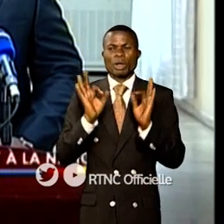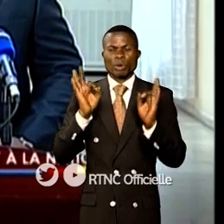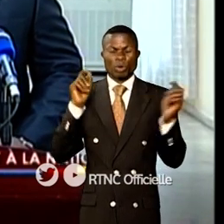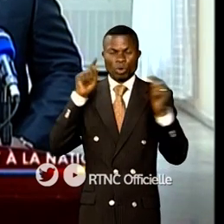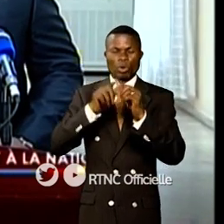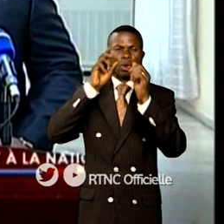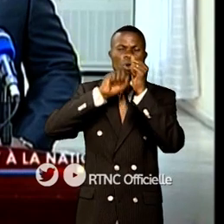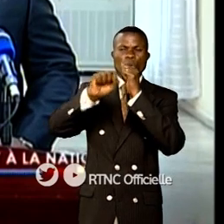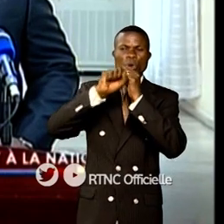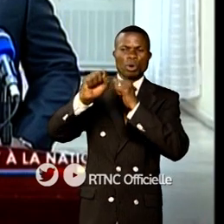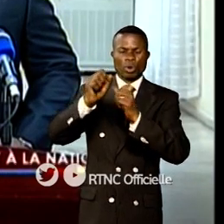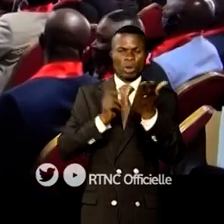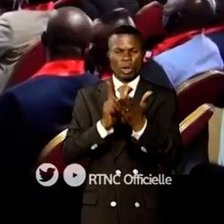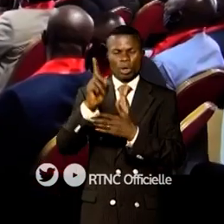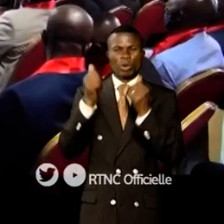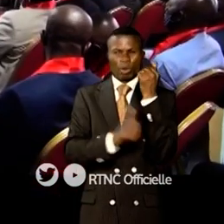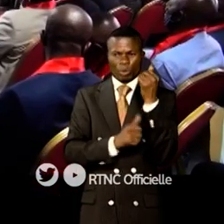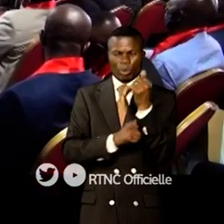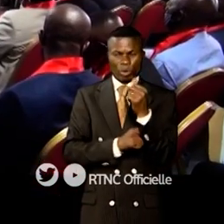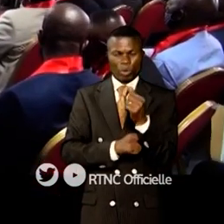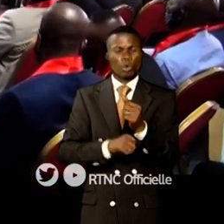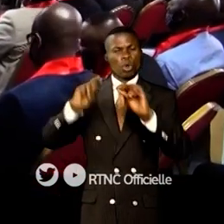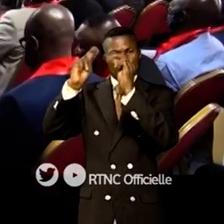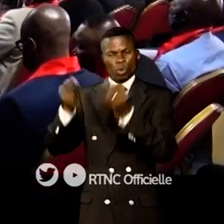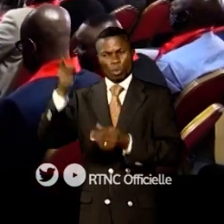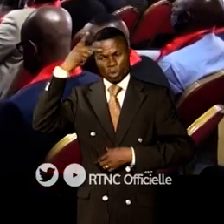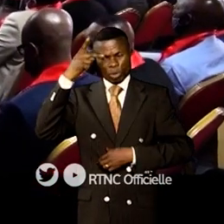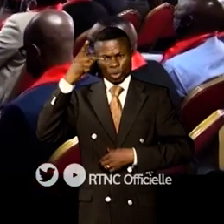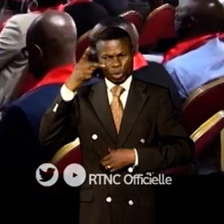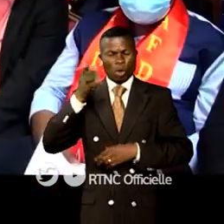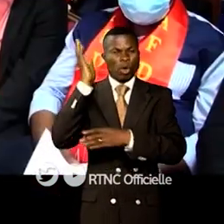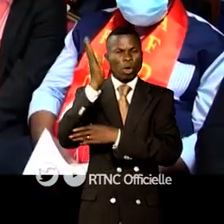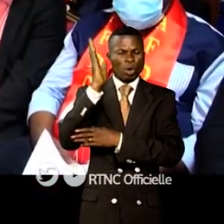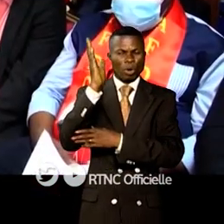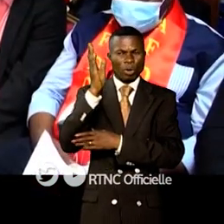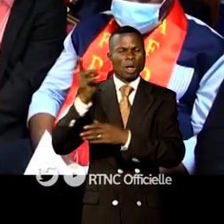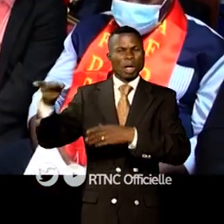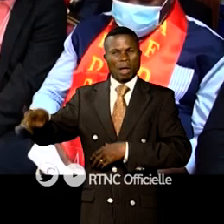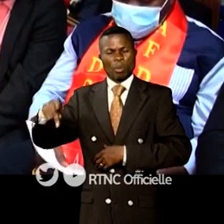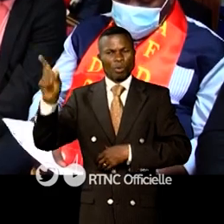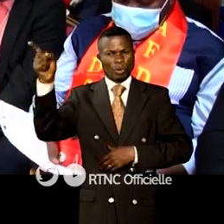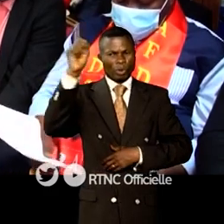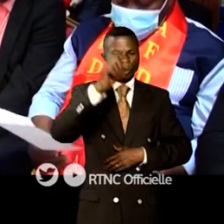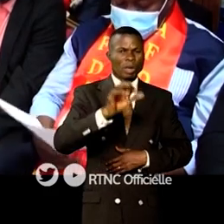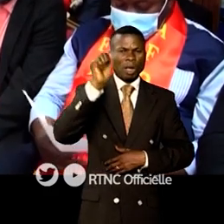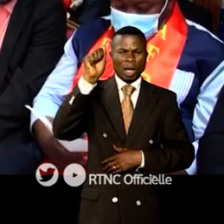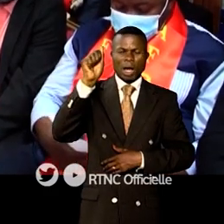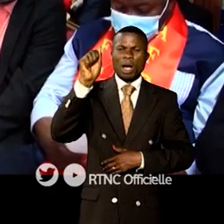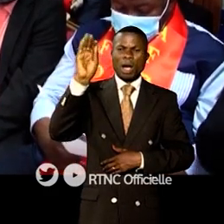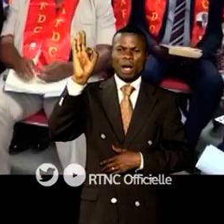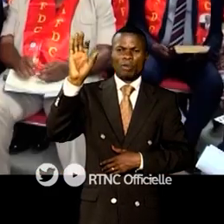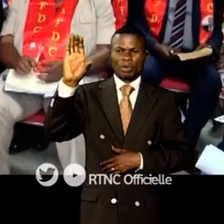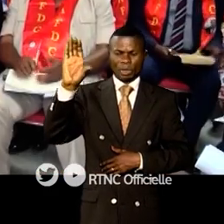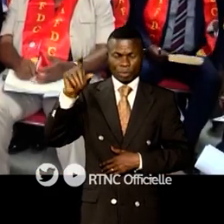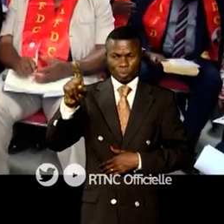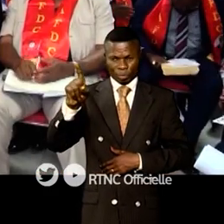la promotion des droits de l'homme. Force politique avec un fort ancrage dans toutes les provinces, la FDC de Modeste Bahati